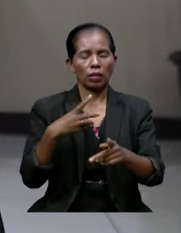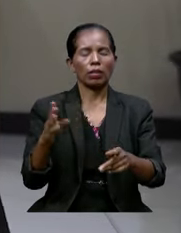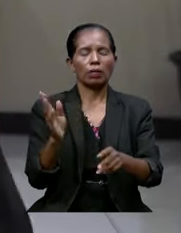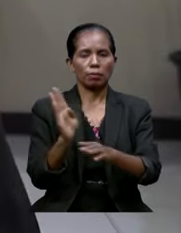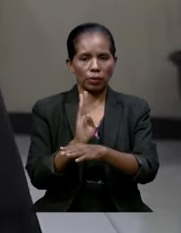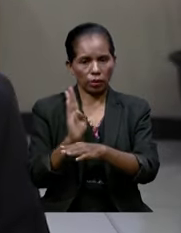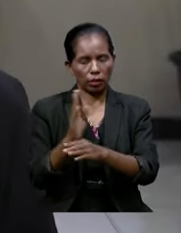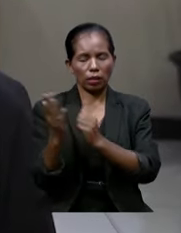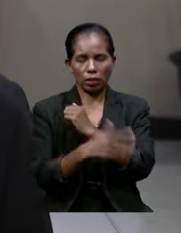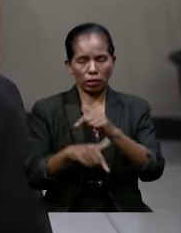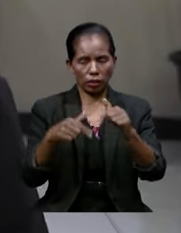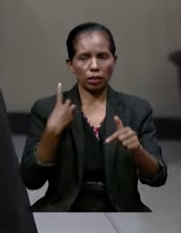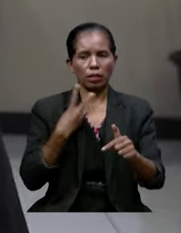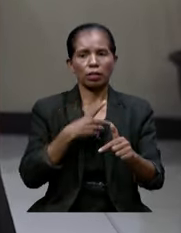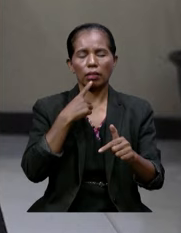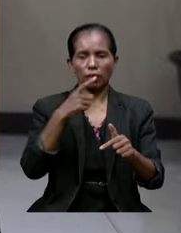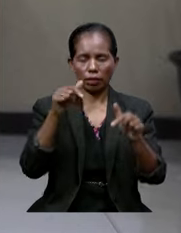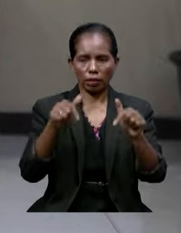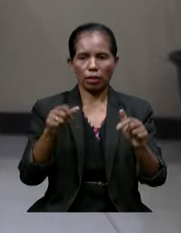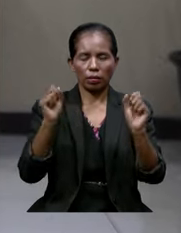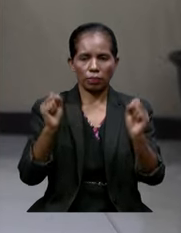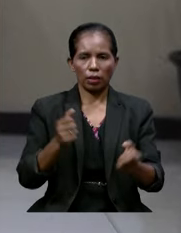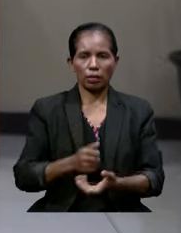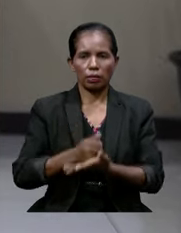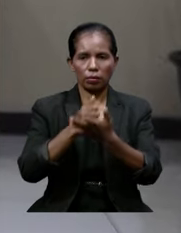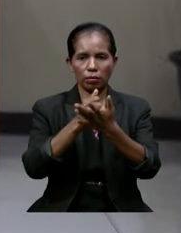kala kik mai be ita diang kata gida ne bele atende ona